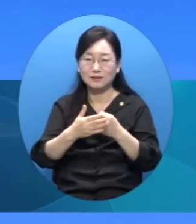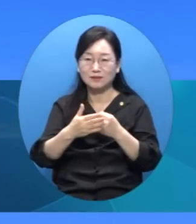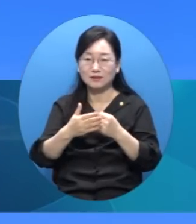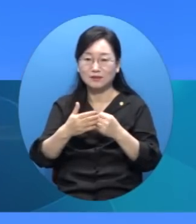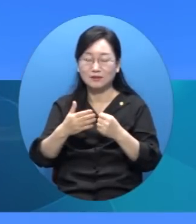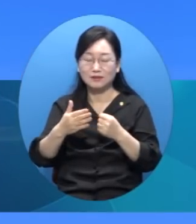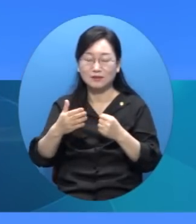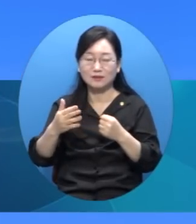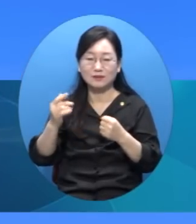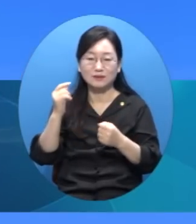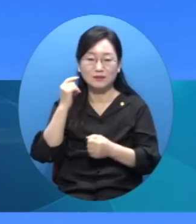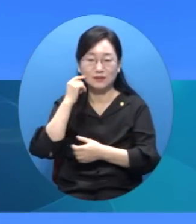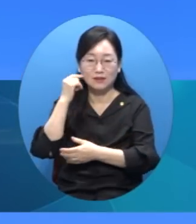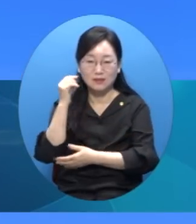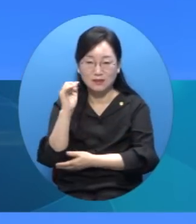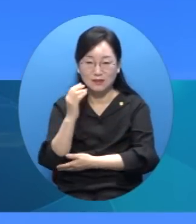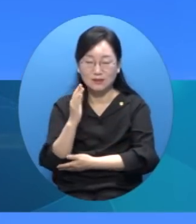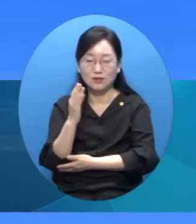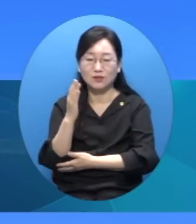주시나니